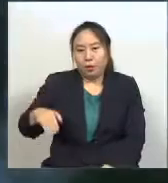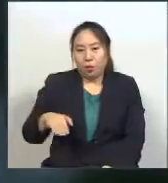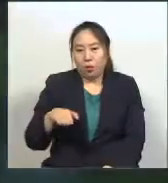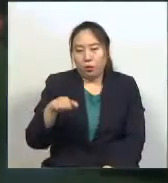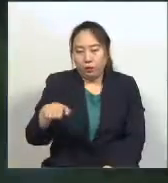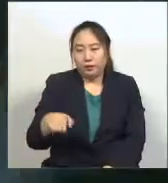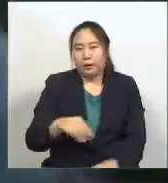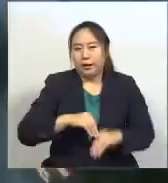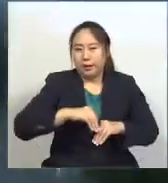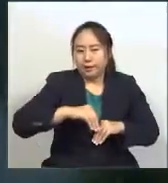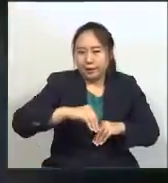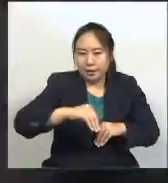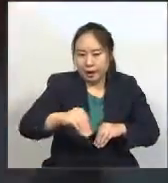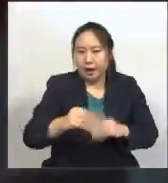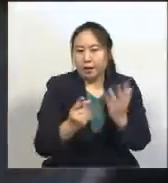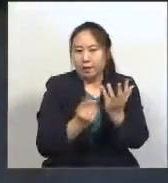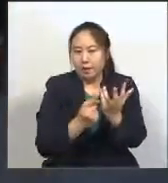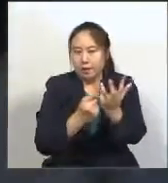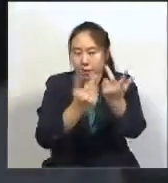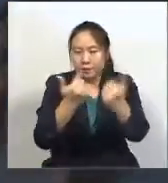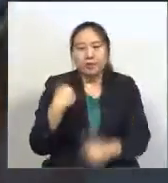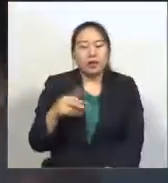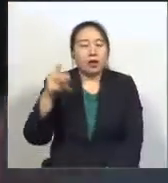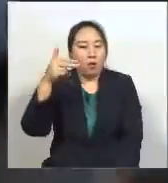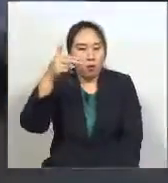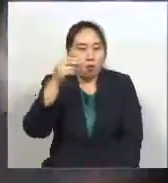เป็นคันแรกรถไลฟ์สดผ่าน Facebook